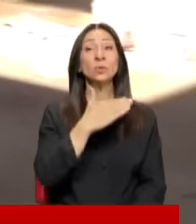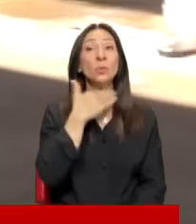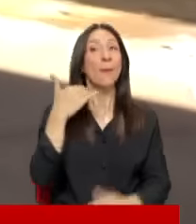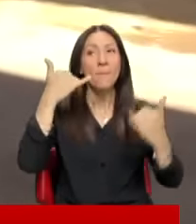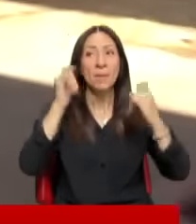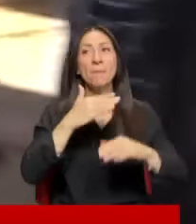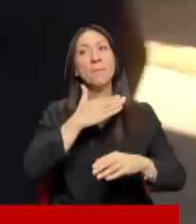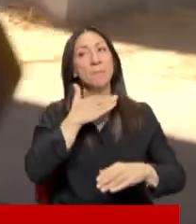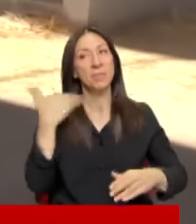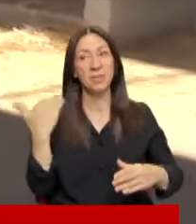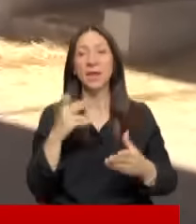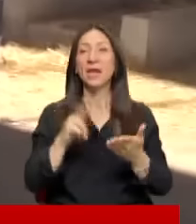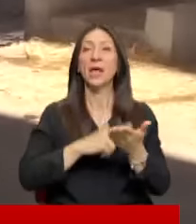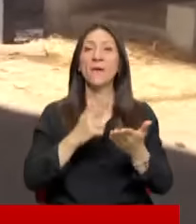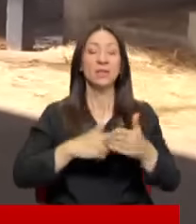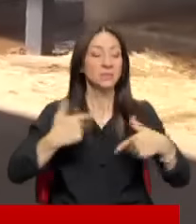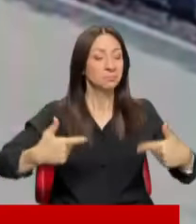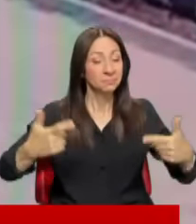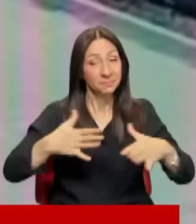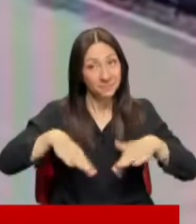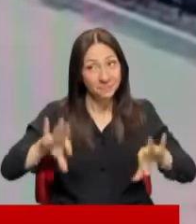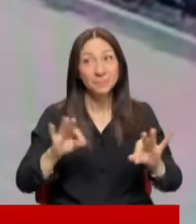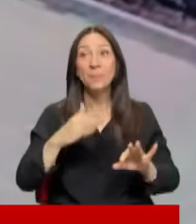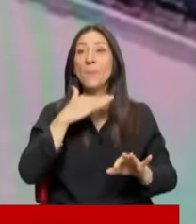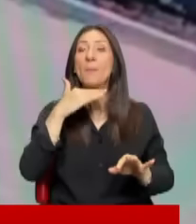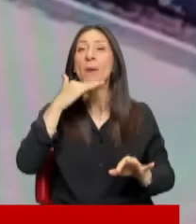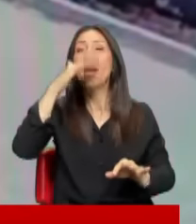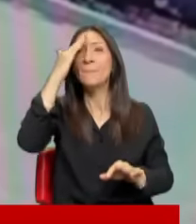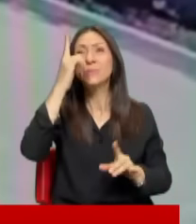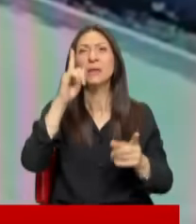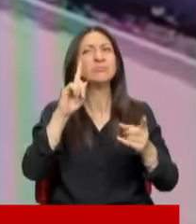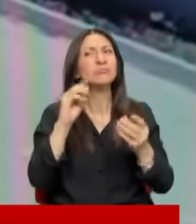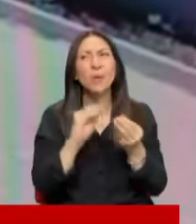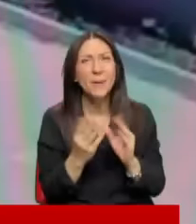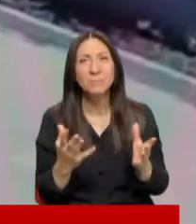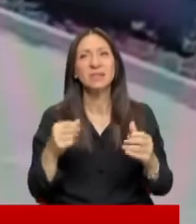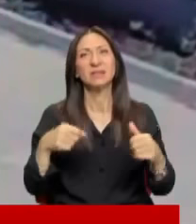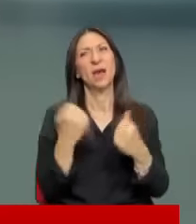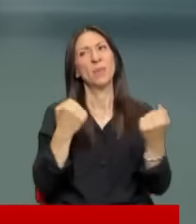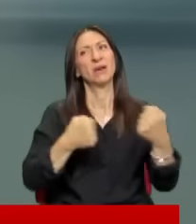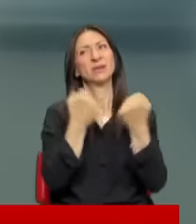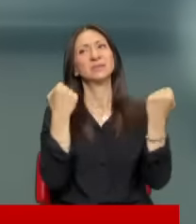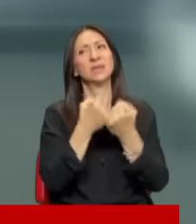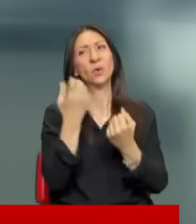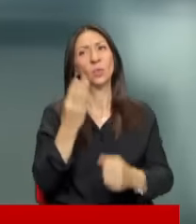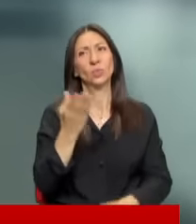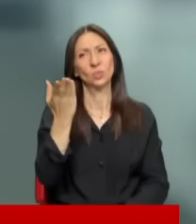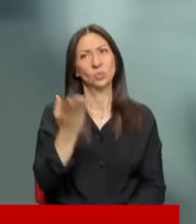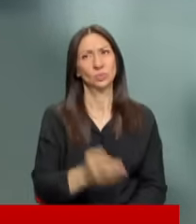Kurbanlıklar kesildi, bayram kahvaltısı yapıldı. Bayram coşkusuna tek gölge düşürense kazalar oldu.